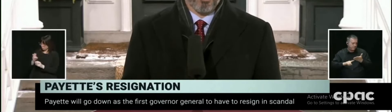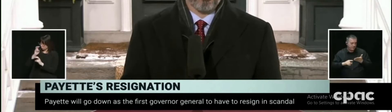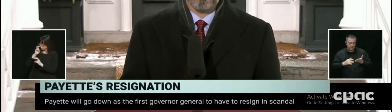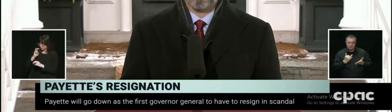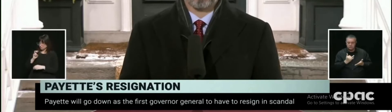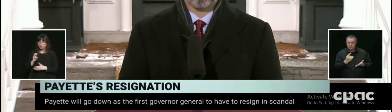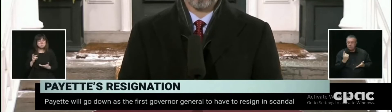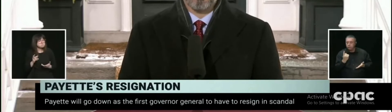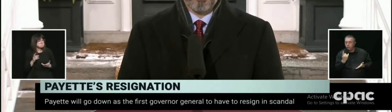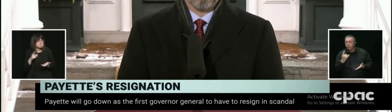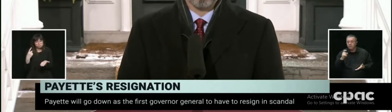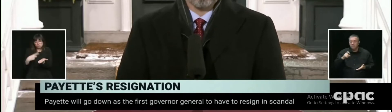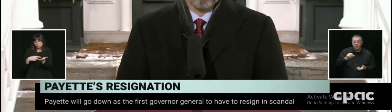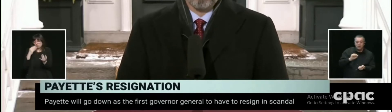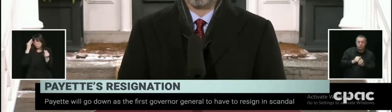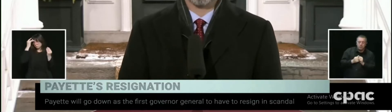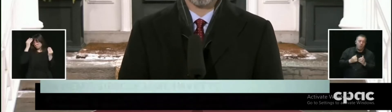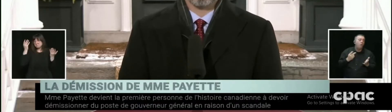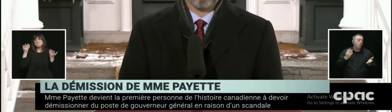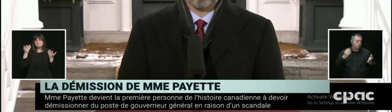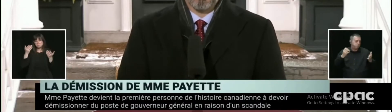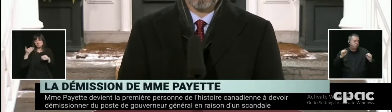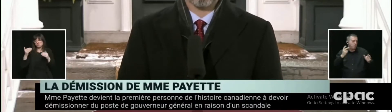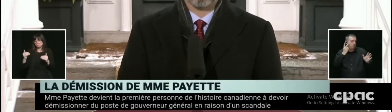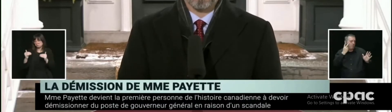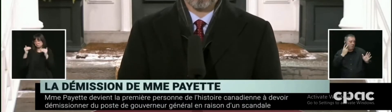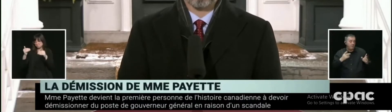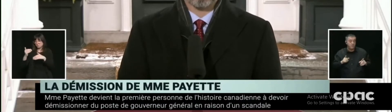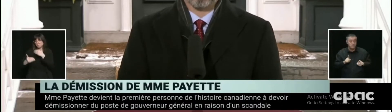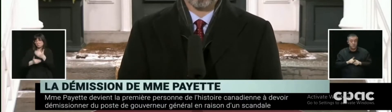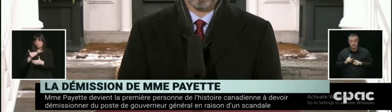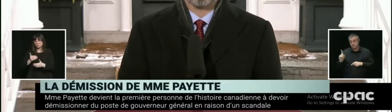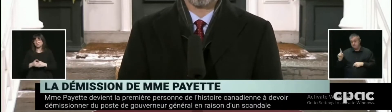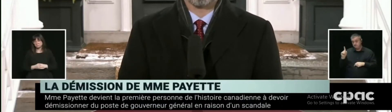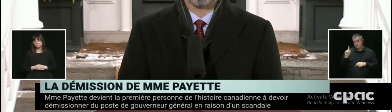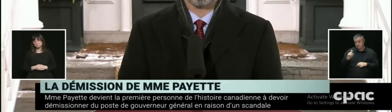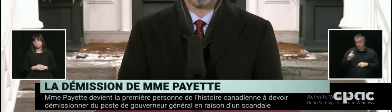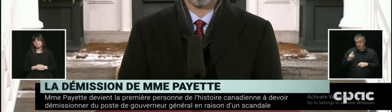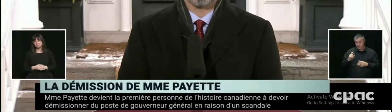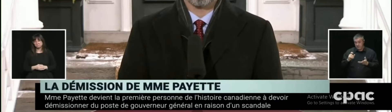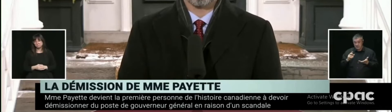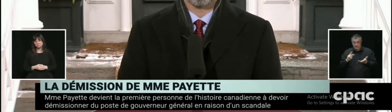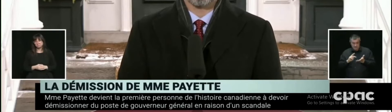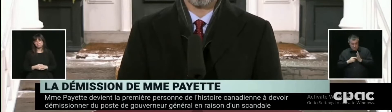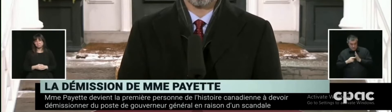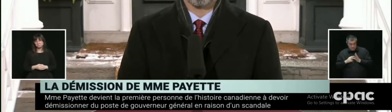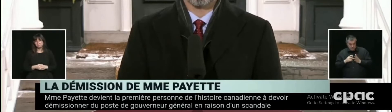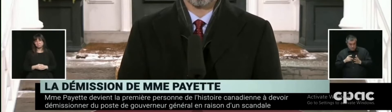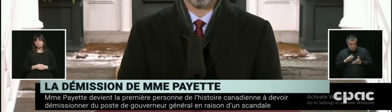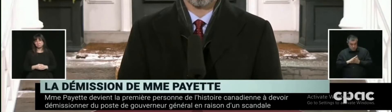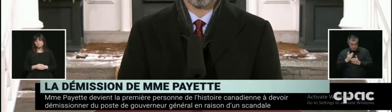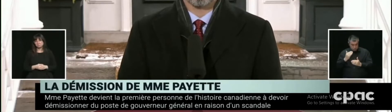will always be open to improving processes in place around this government.